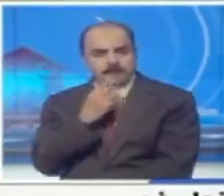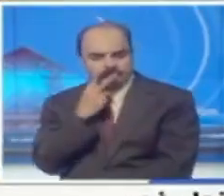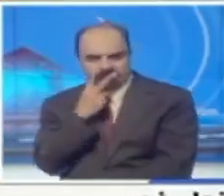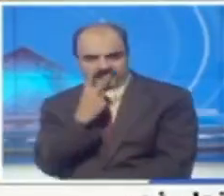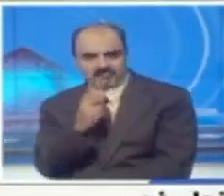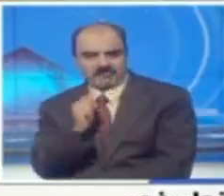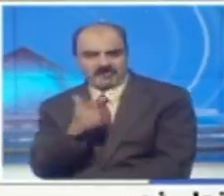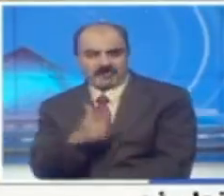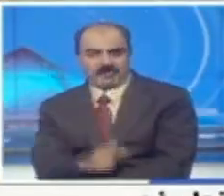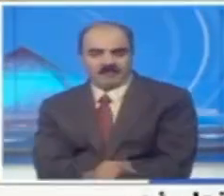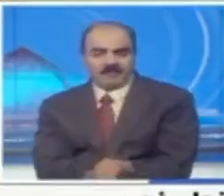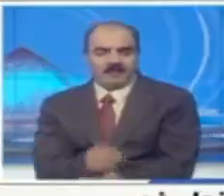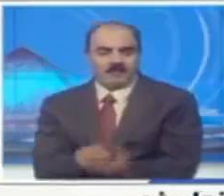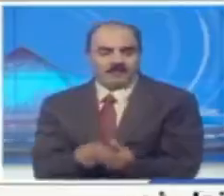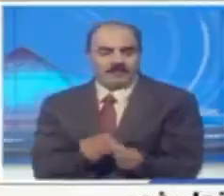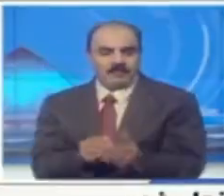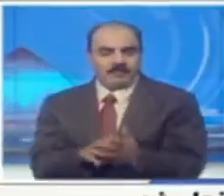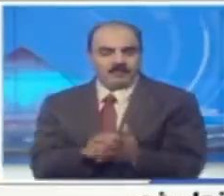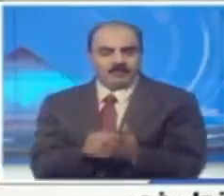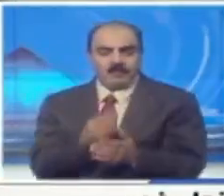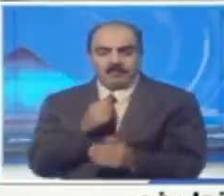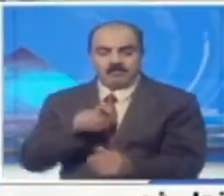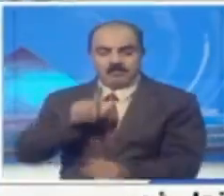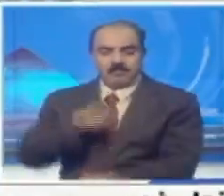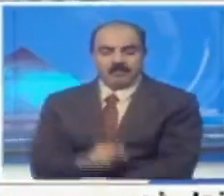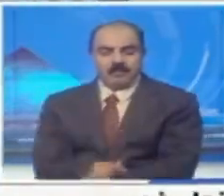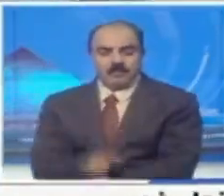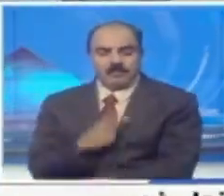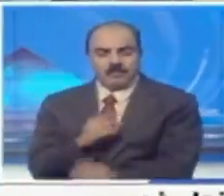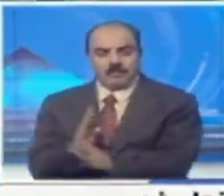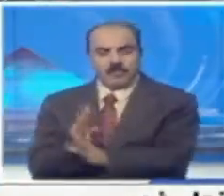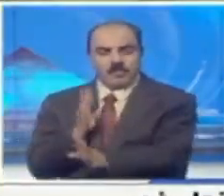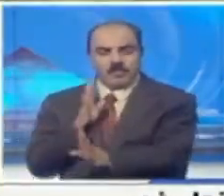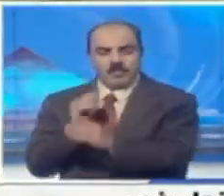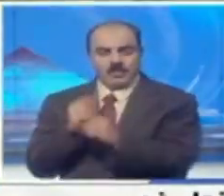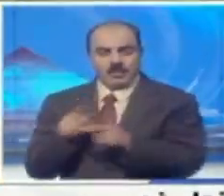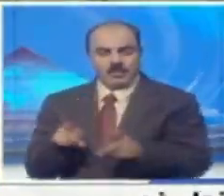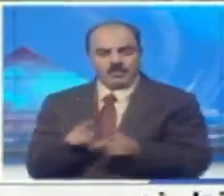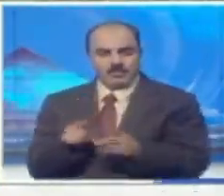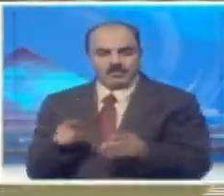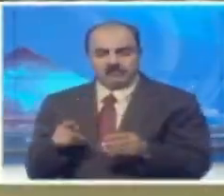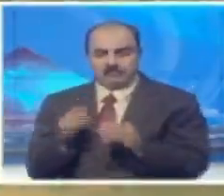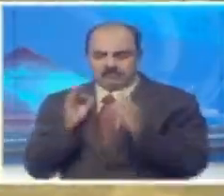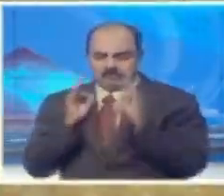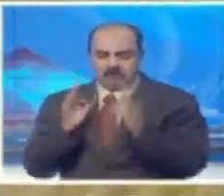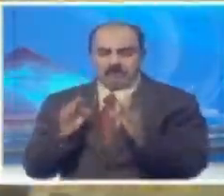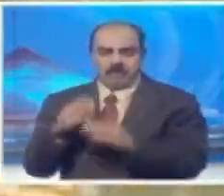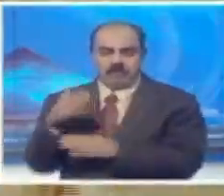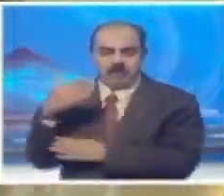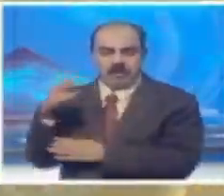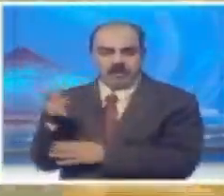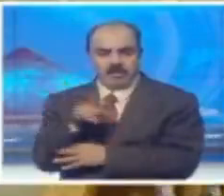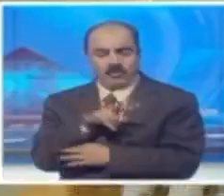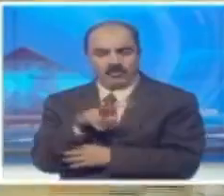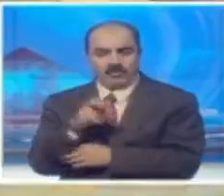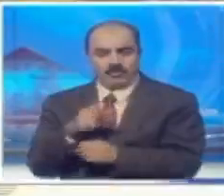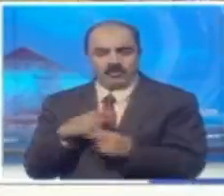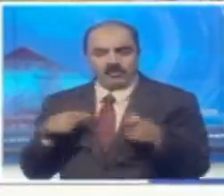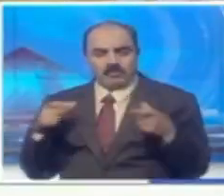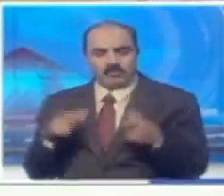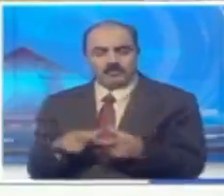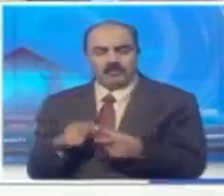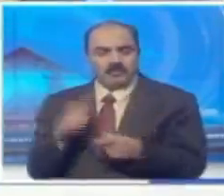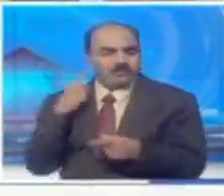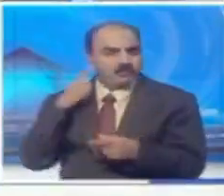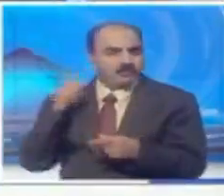آل ثان أمير دولة قطر، حيث أقيمت لسيادته مراسم الاستقبال الرسمي، وتم عزف